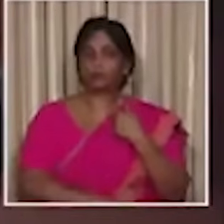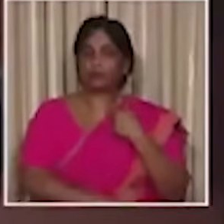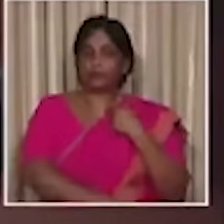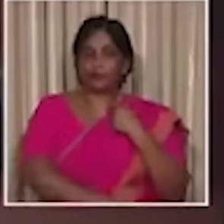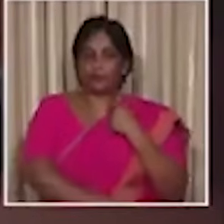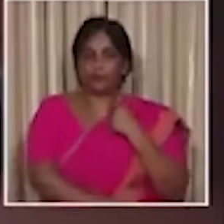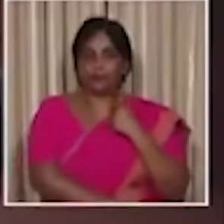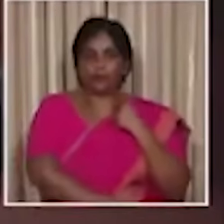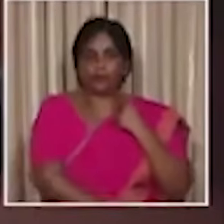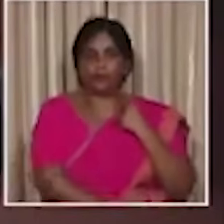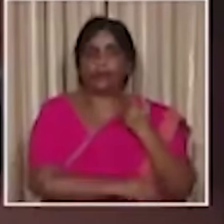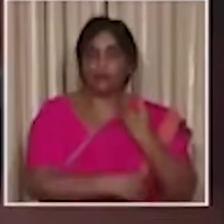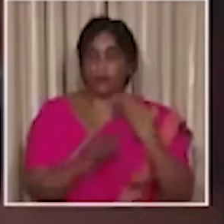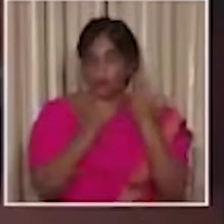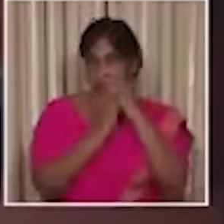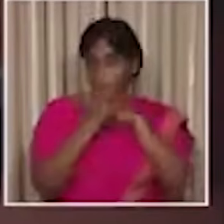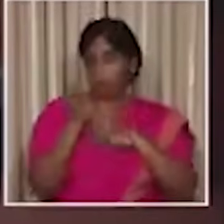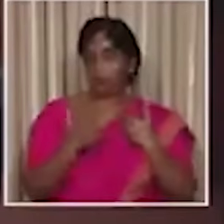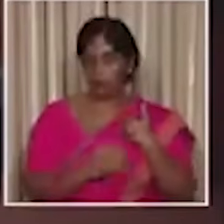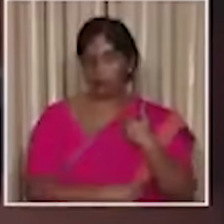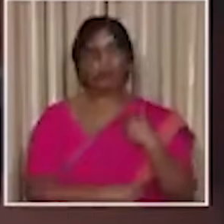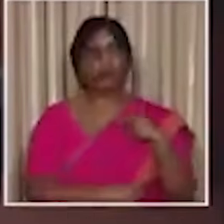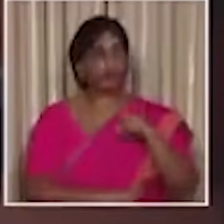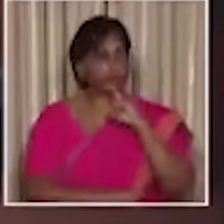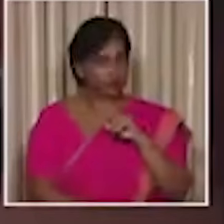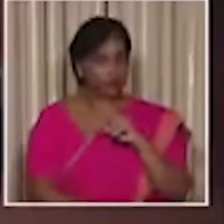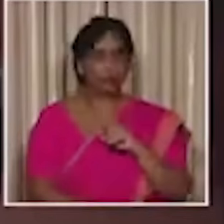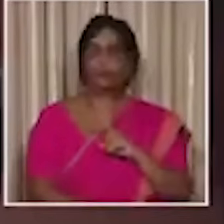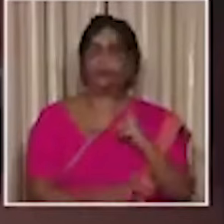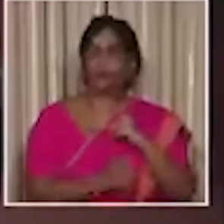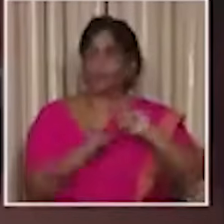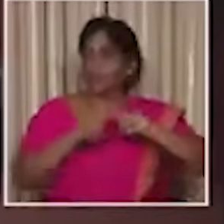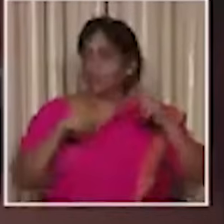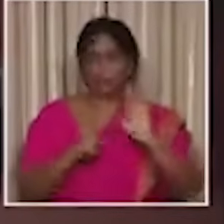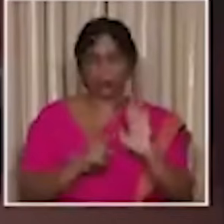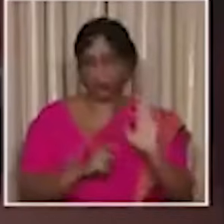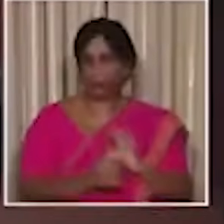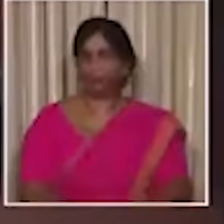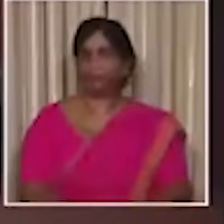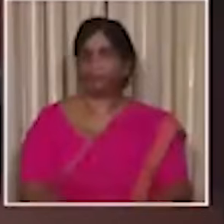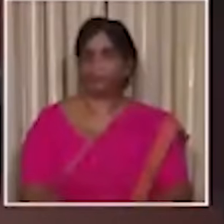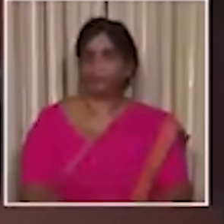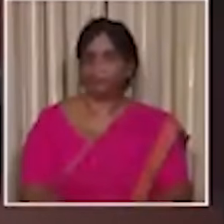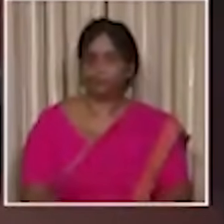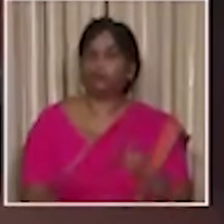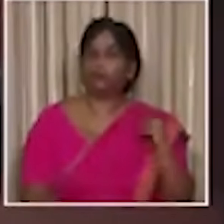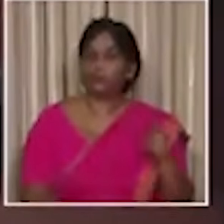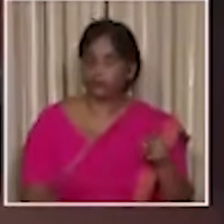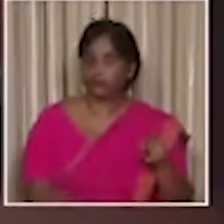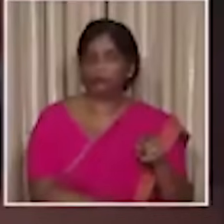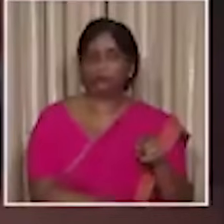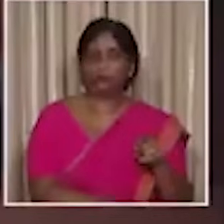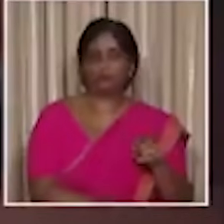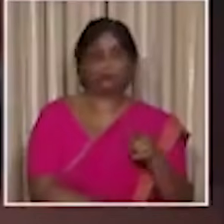ලේඛනයක් විශේෂයෙන් මේ ලේඛනයේ සඳහන් කරන්නේ අන් කවරක්වත් නෙවෙයි මෙම තුන් දෙනා